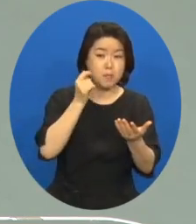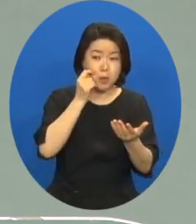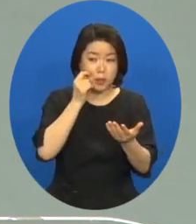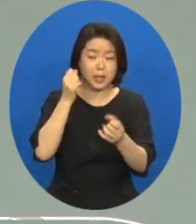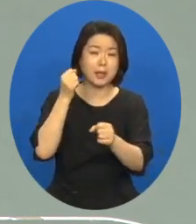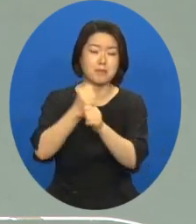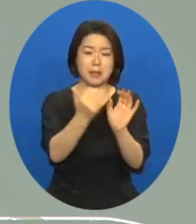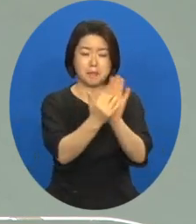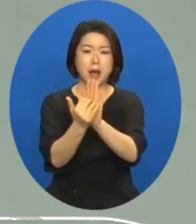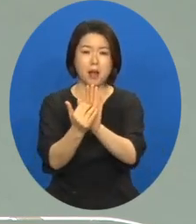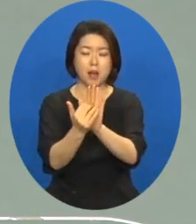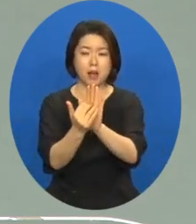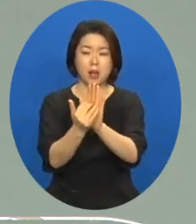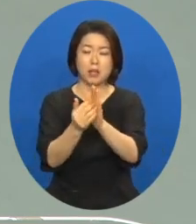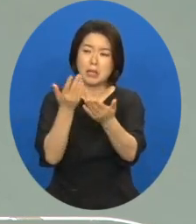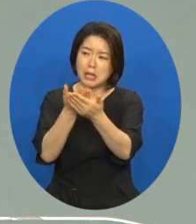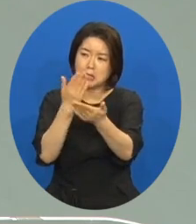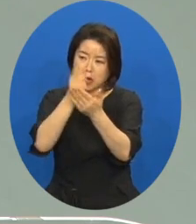달라고 기도도 안 하게 해요.